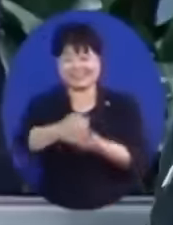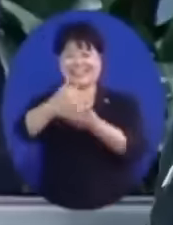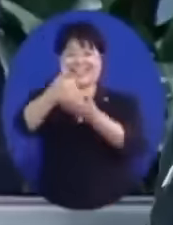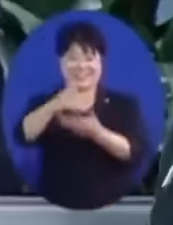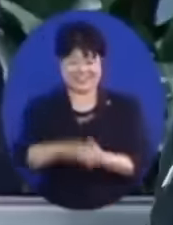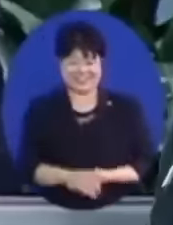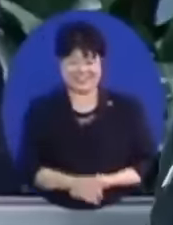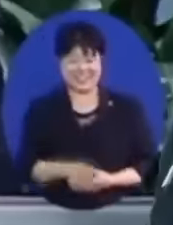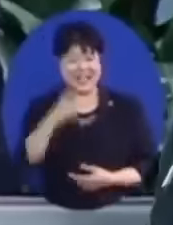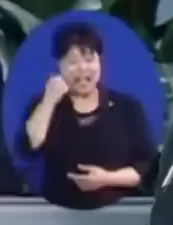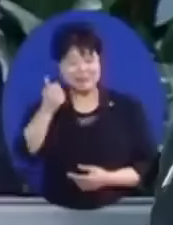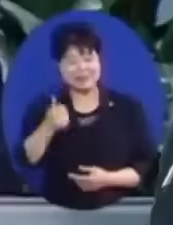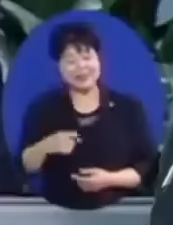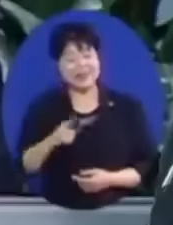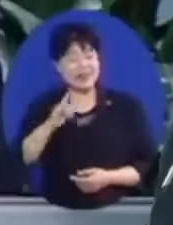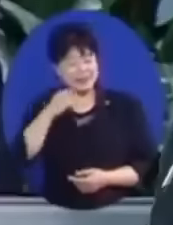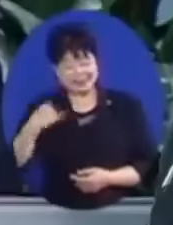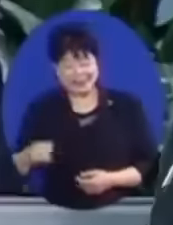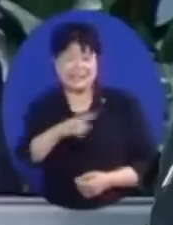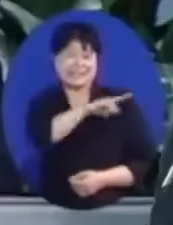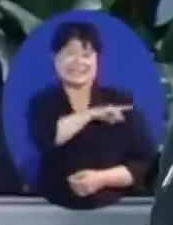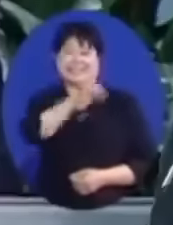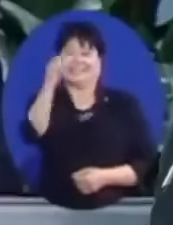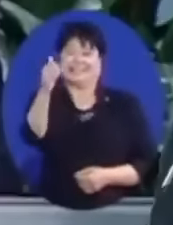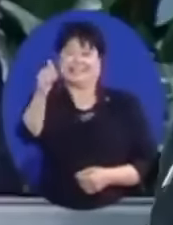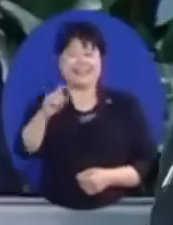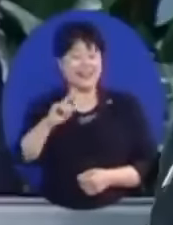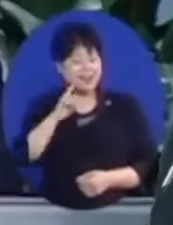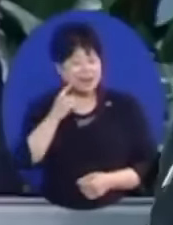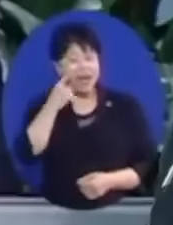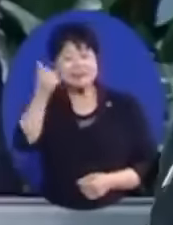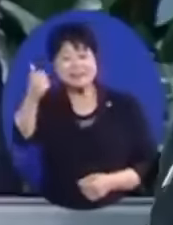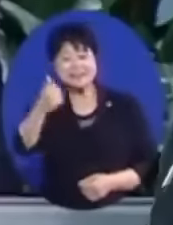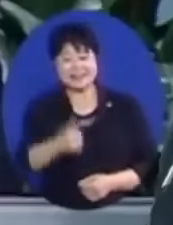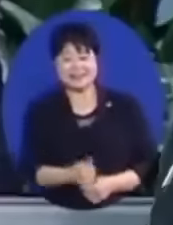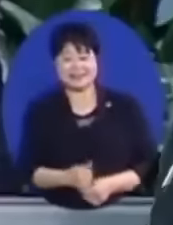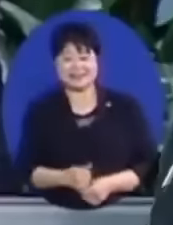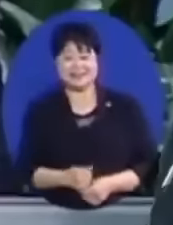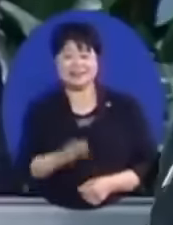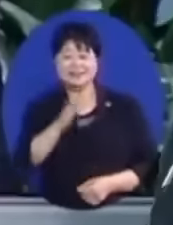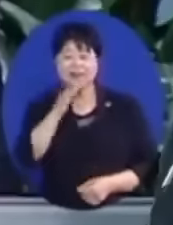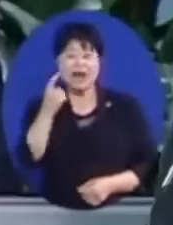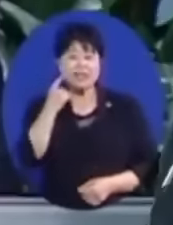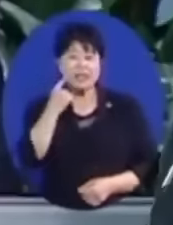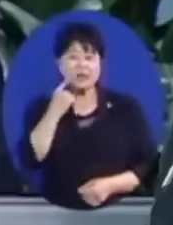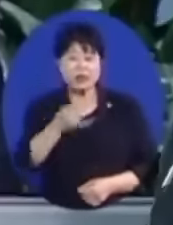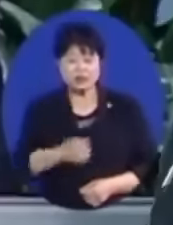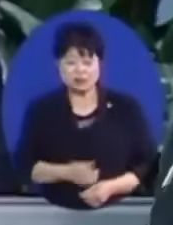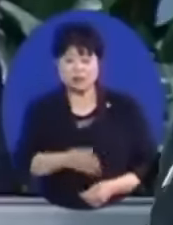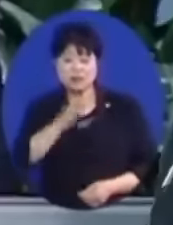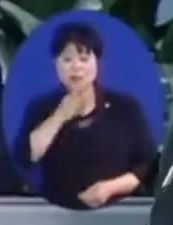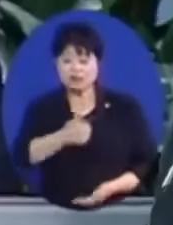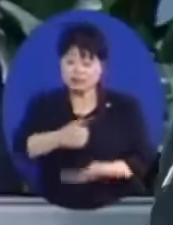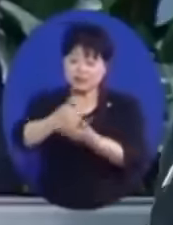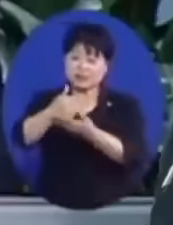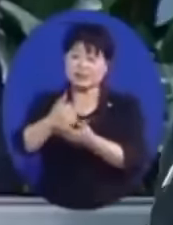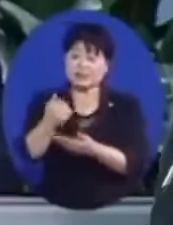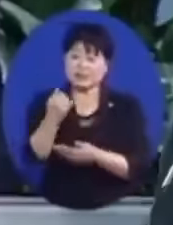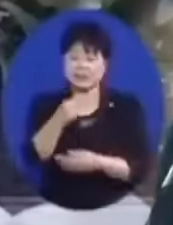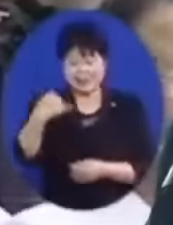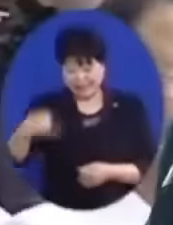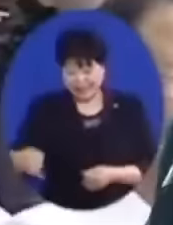너 정말 이쁘다. 우리 딸 제일이다. 아버지가 지어서 한 말이라도 그것이 그